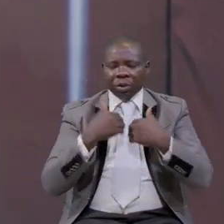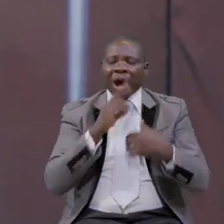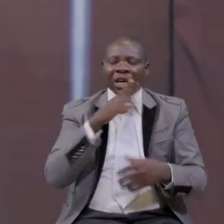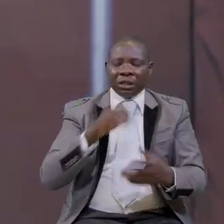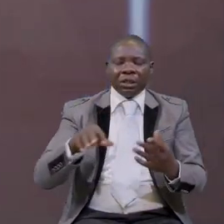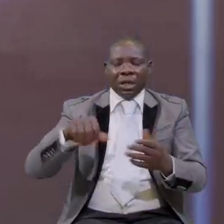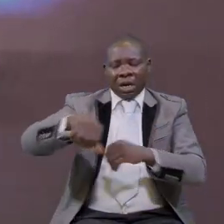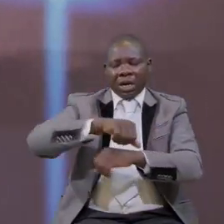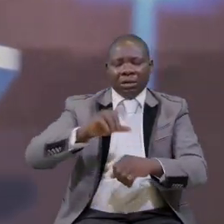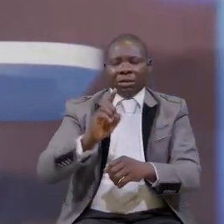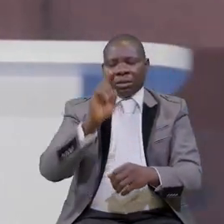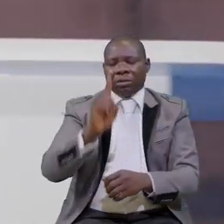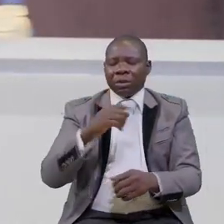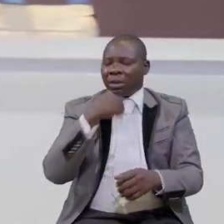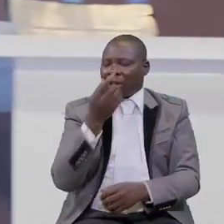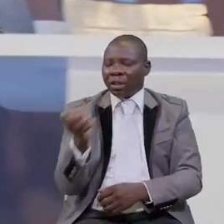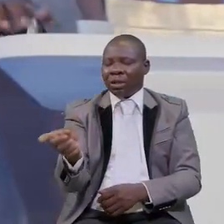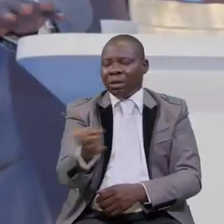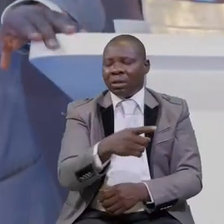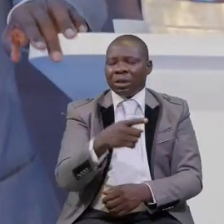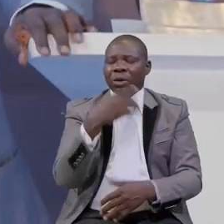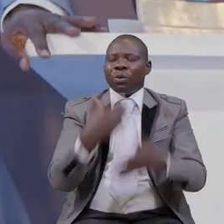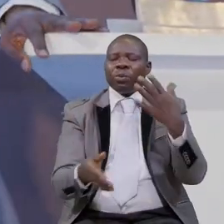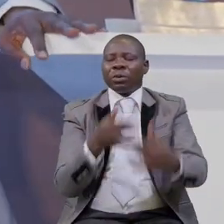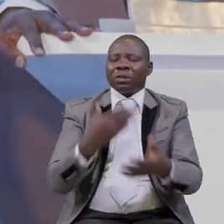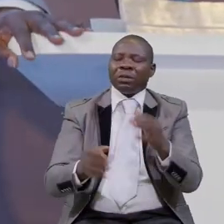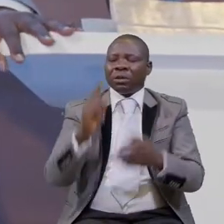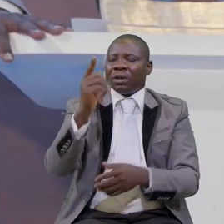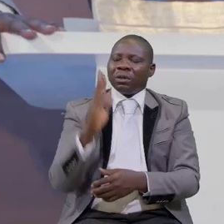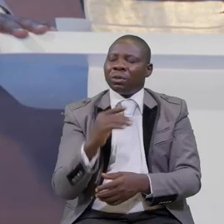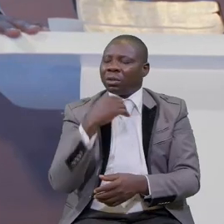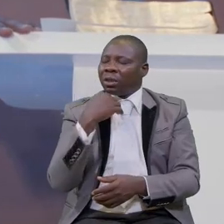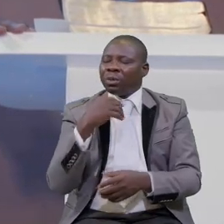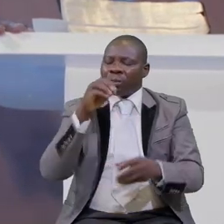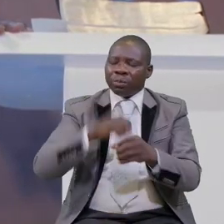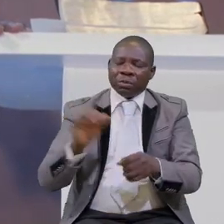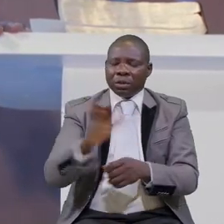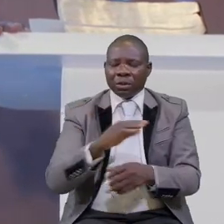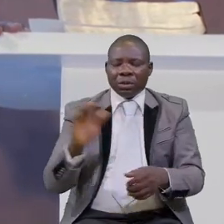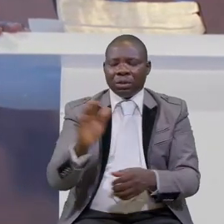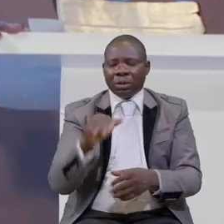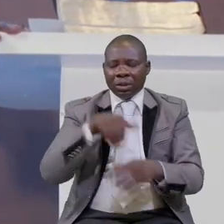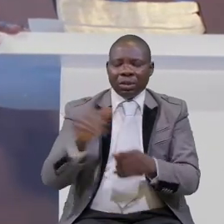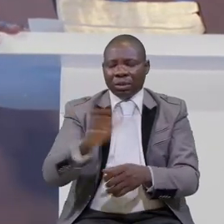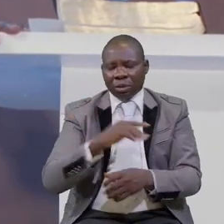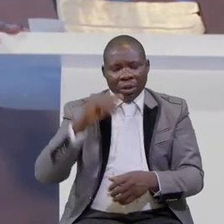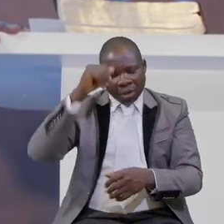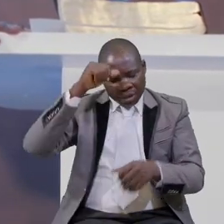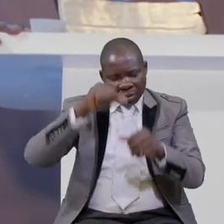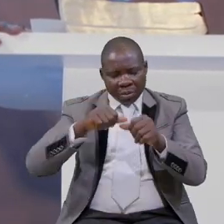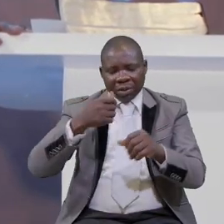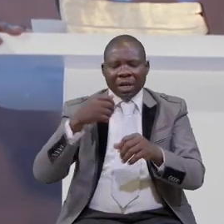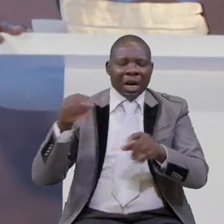loin, dis-leur. Quels que soient les versets dont tu te rappelles, depuis que nous